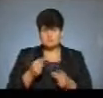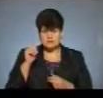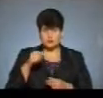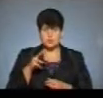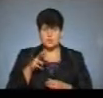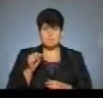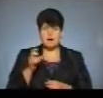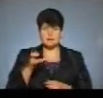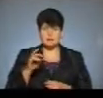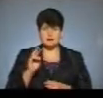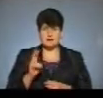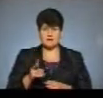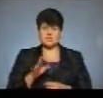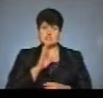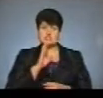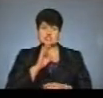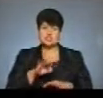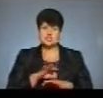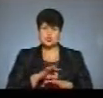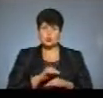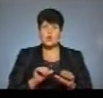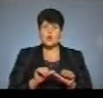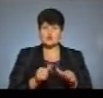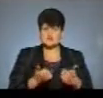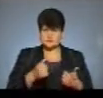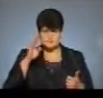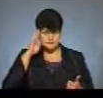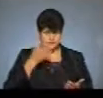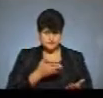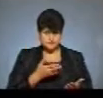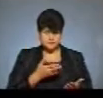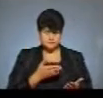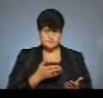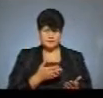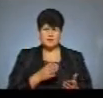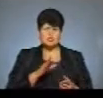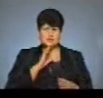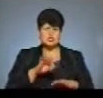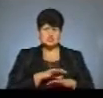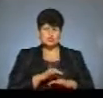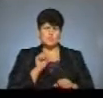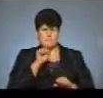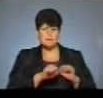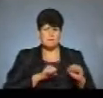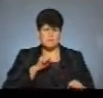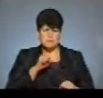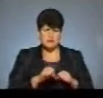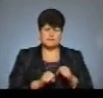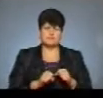маніяк. Жінком розвівши. І жінку ток бив, вона жінка